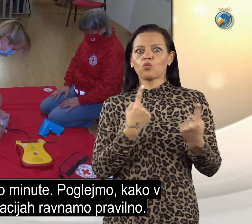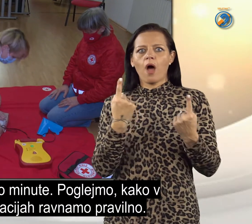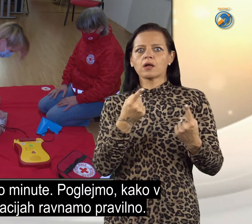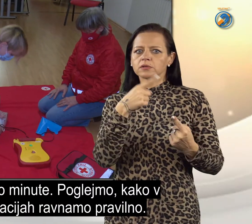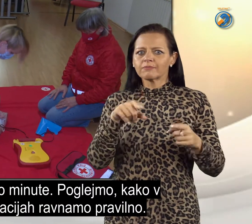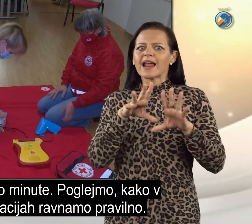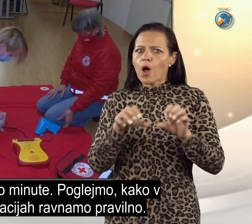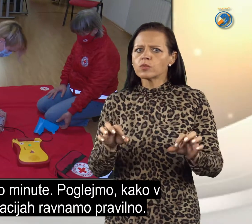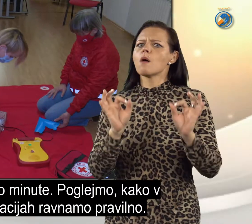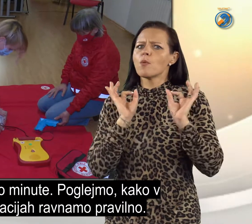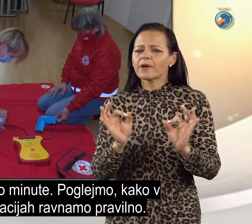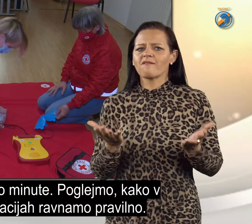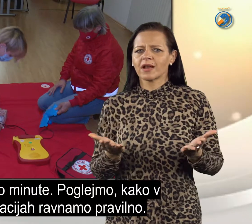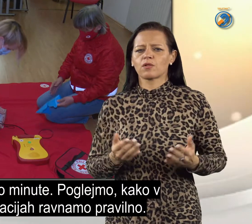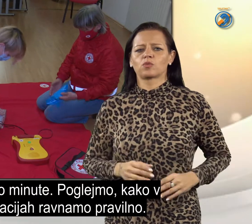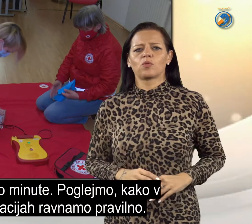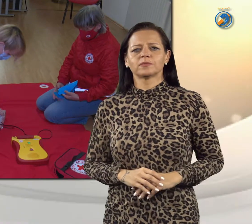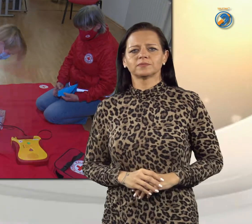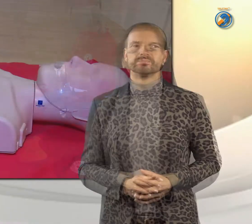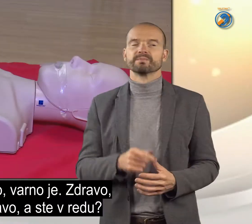situacijah ravnamo pravilno.